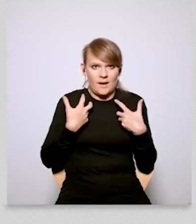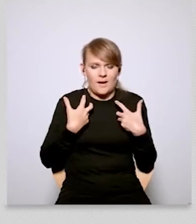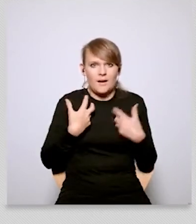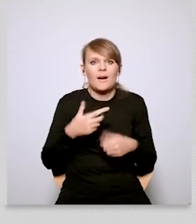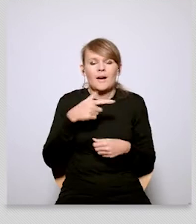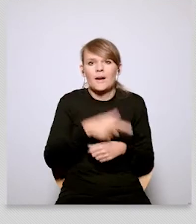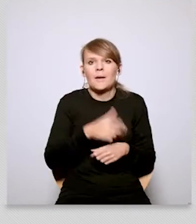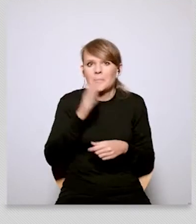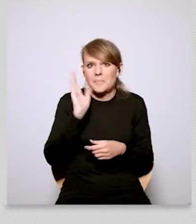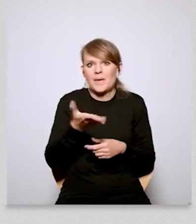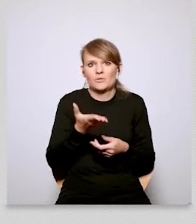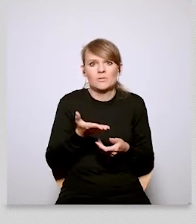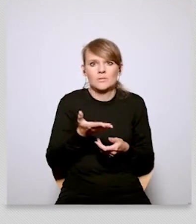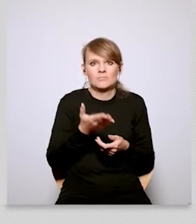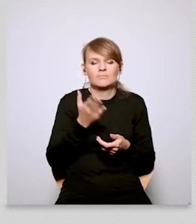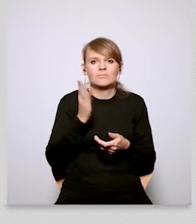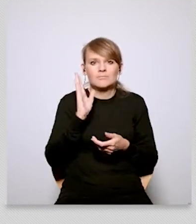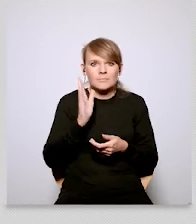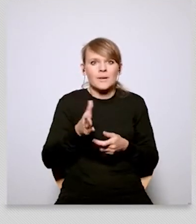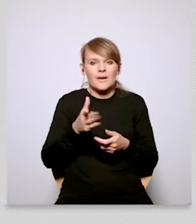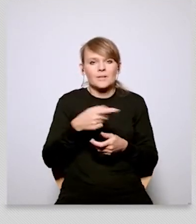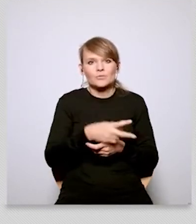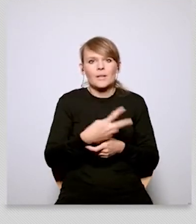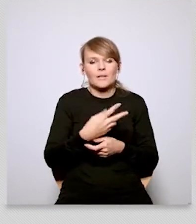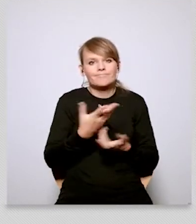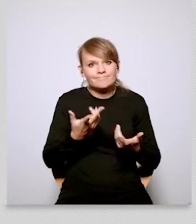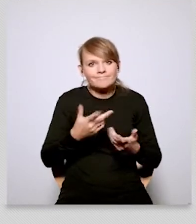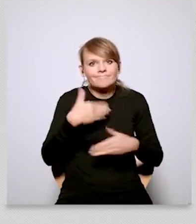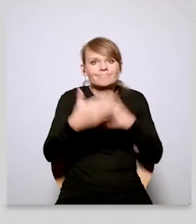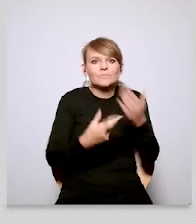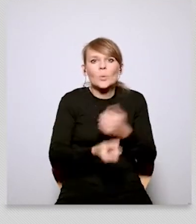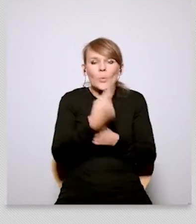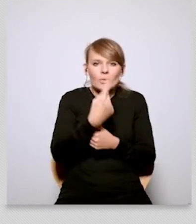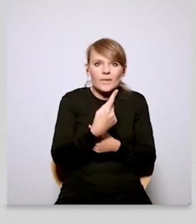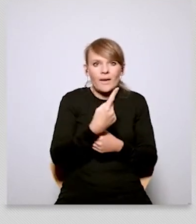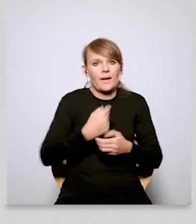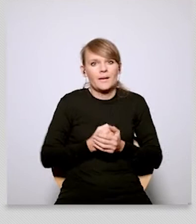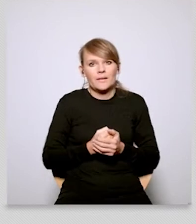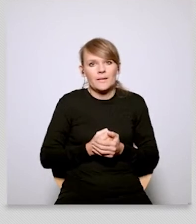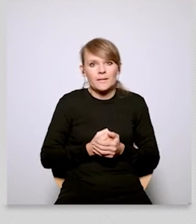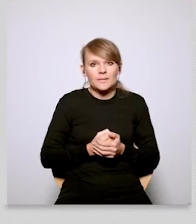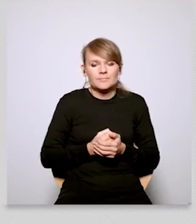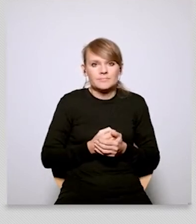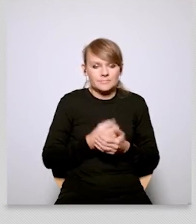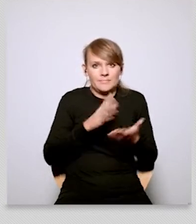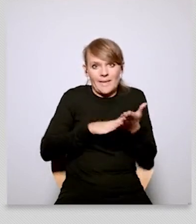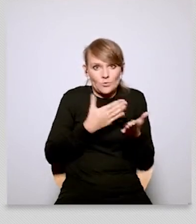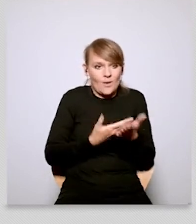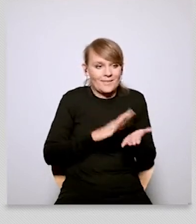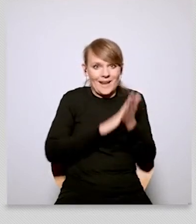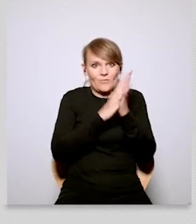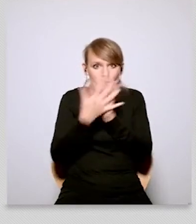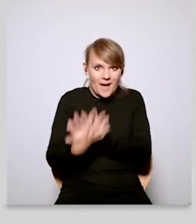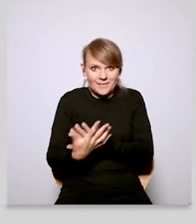wymuszała, albo które będzie prowadziła ewentualna zmiana zielona, tak ta formacja